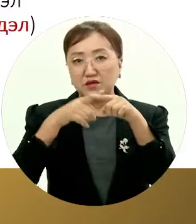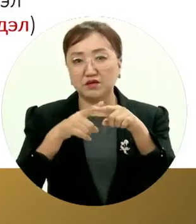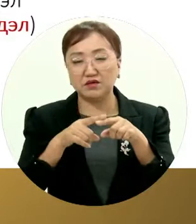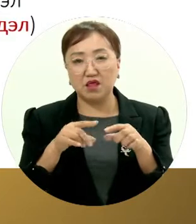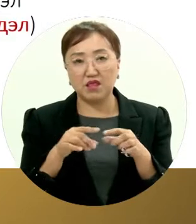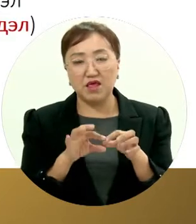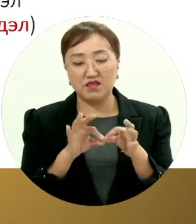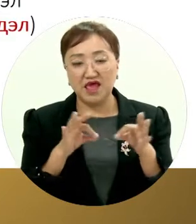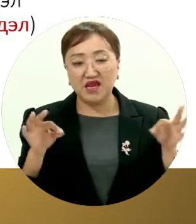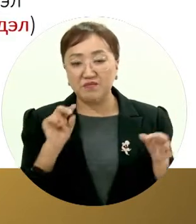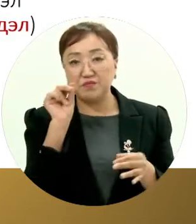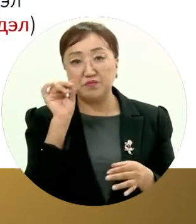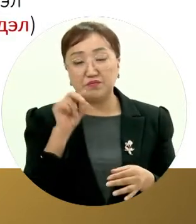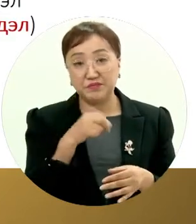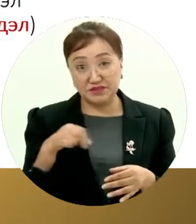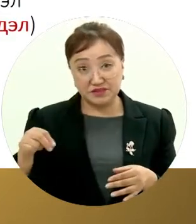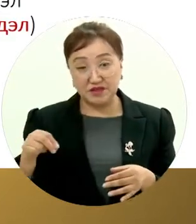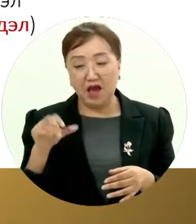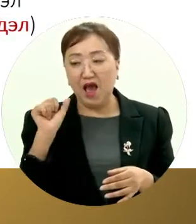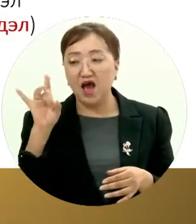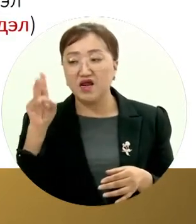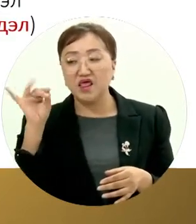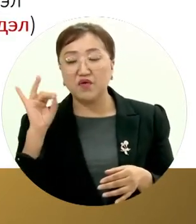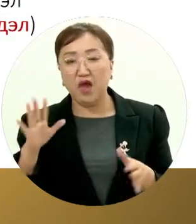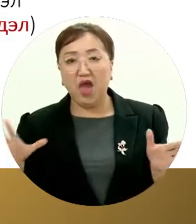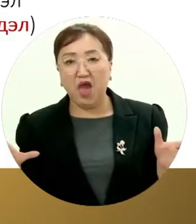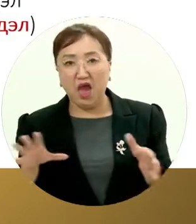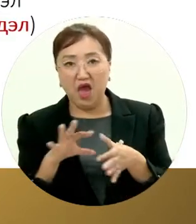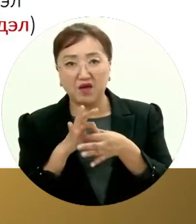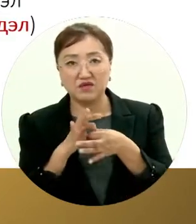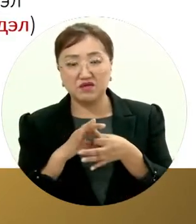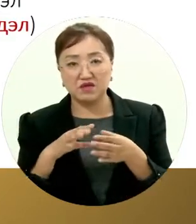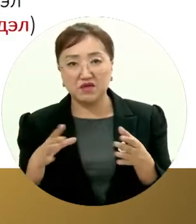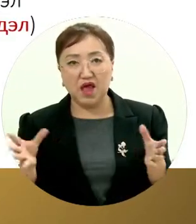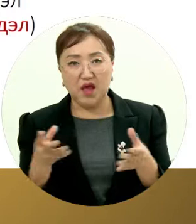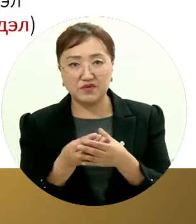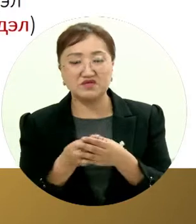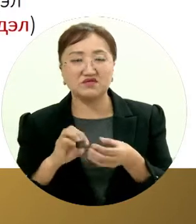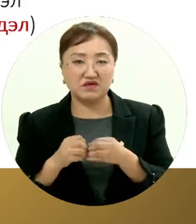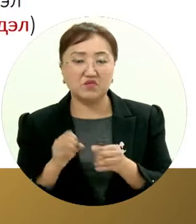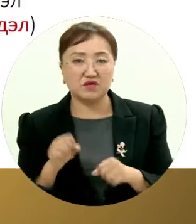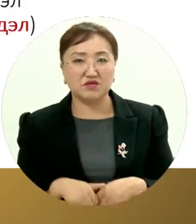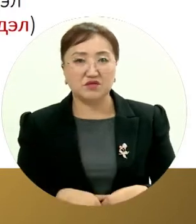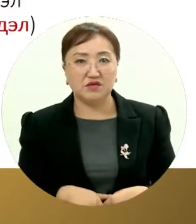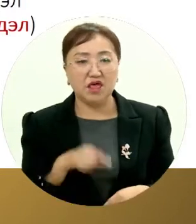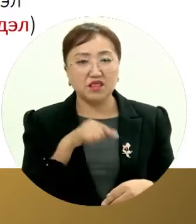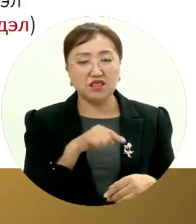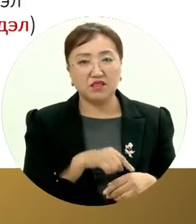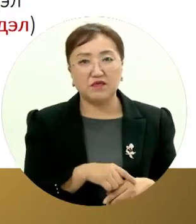архивын ажилтан гээд ингээ хавсарсан үйлдэлээр ажил хийдэг болсон. Энэ нь болохоор бүтцийн ажилгүйдэлд хүргэж